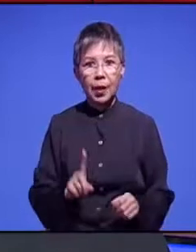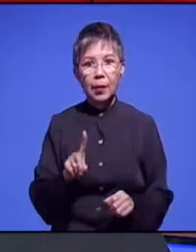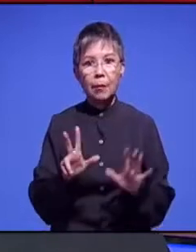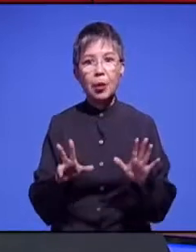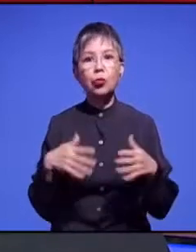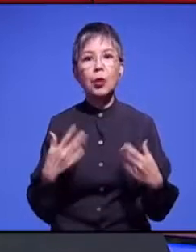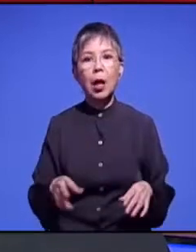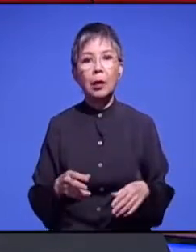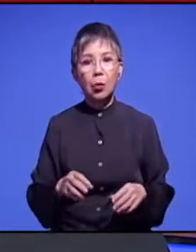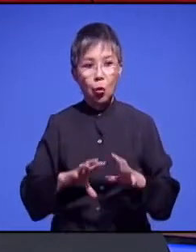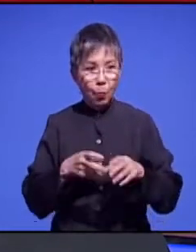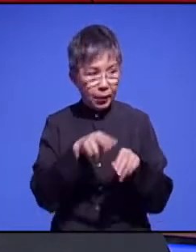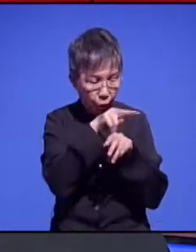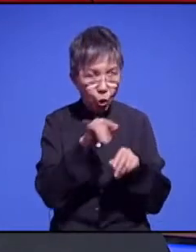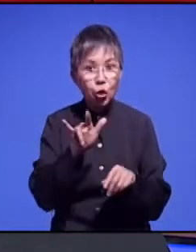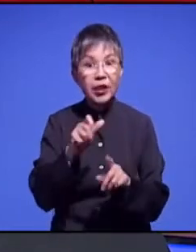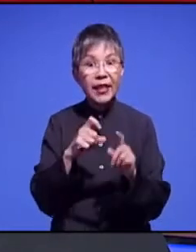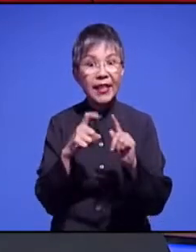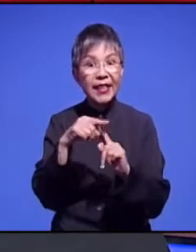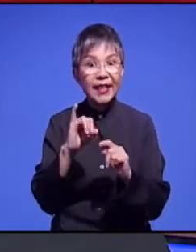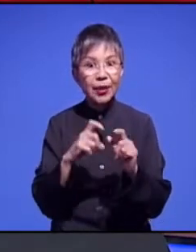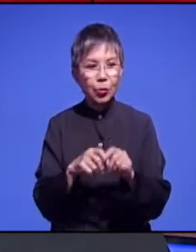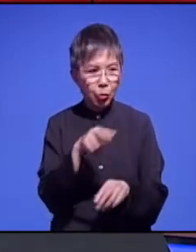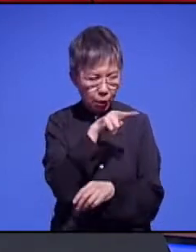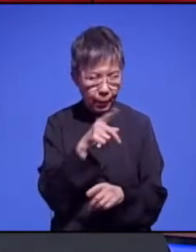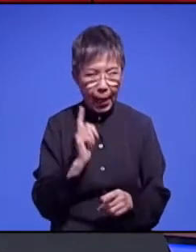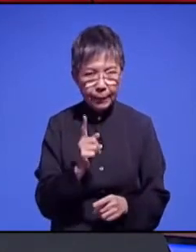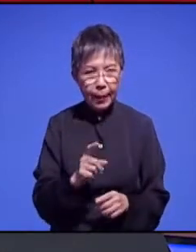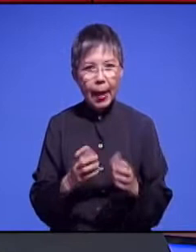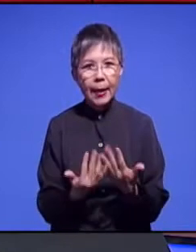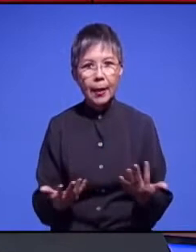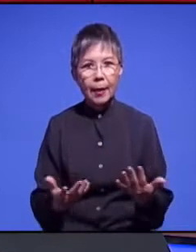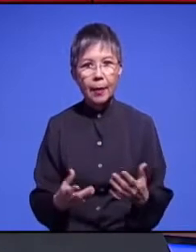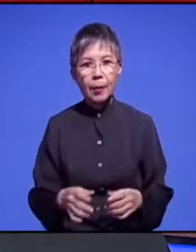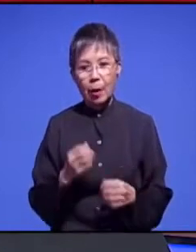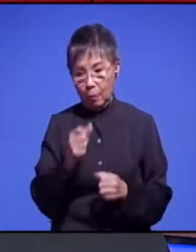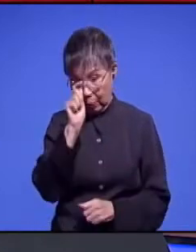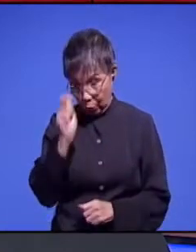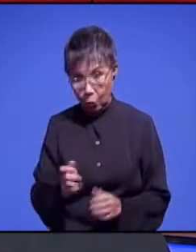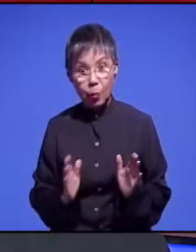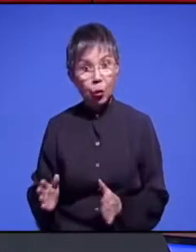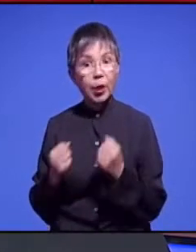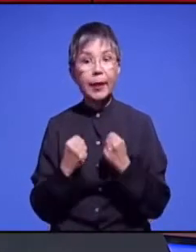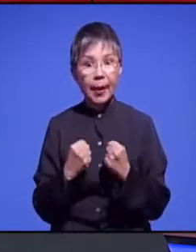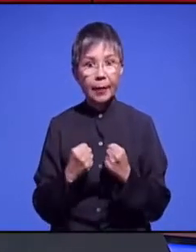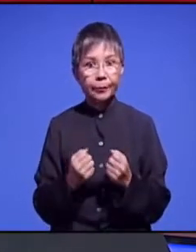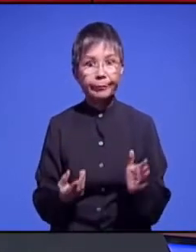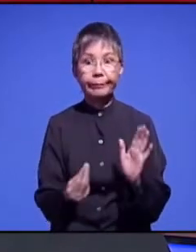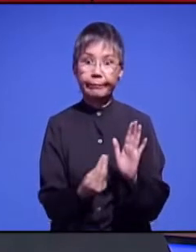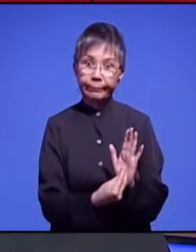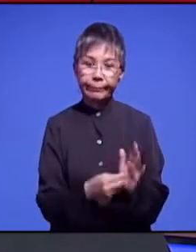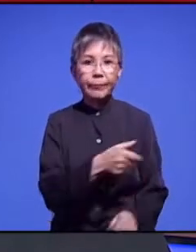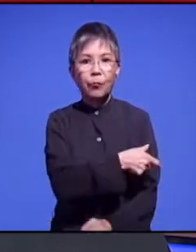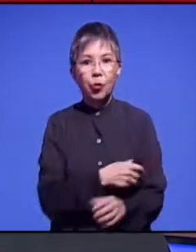15 hari sudah operasi justisi digelar demi menegakkan kedisiplinan masyarakat dalam mematuhi protokol kesehatan. Hasilnya,